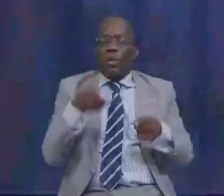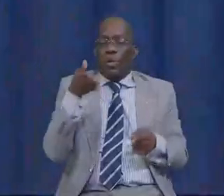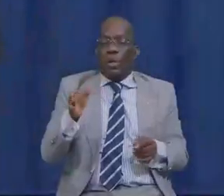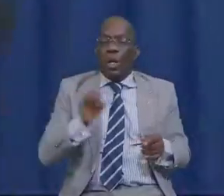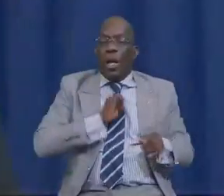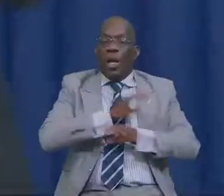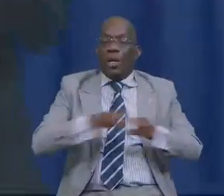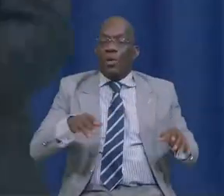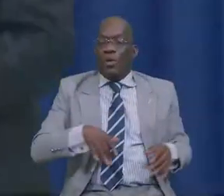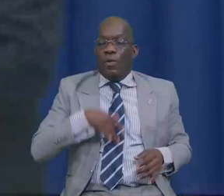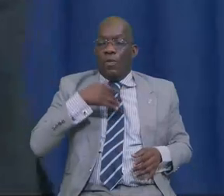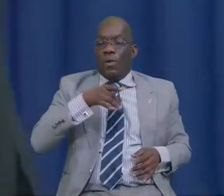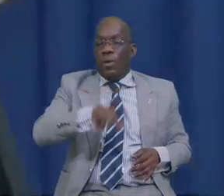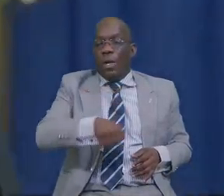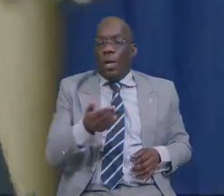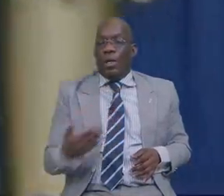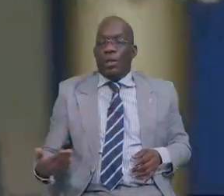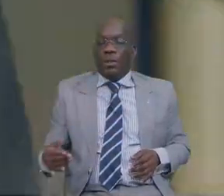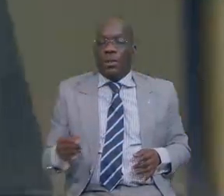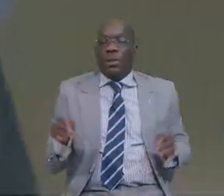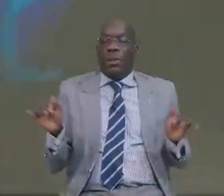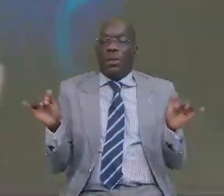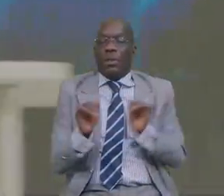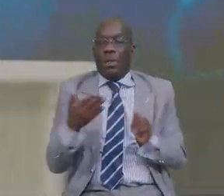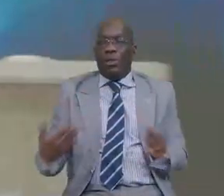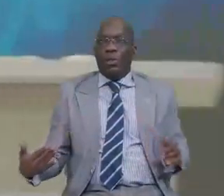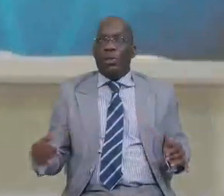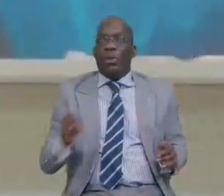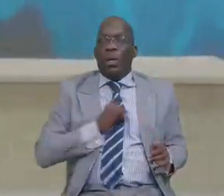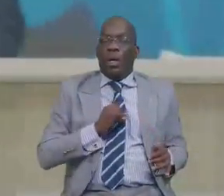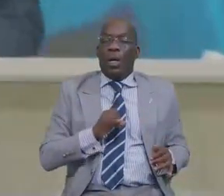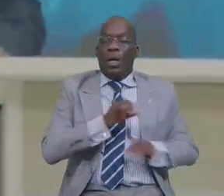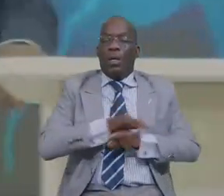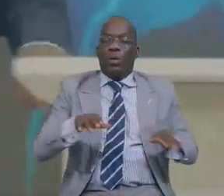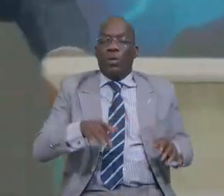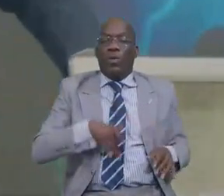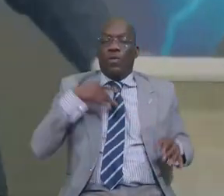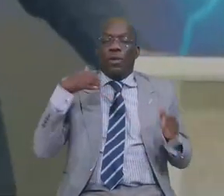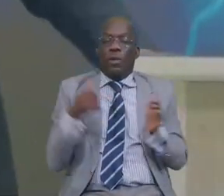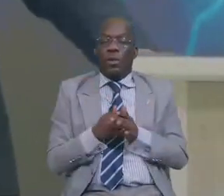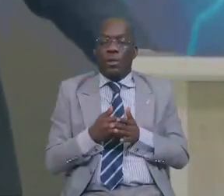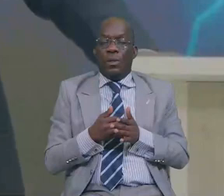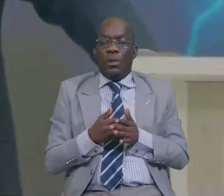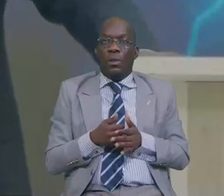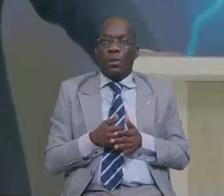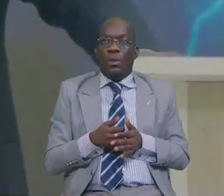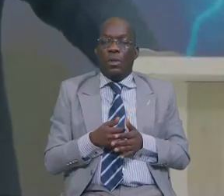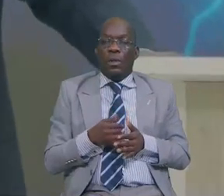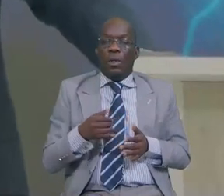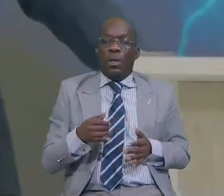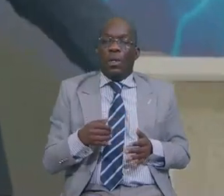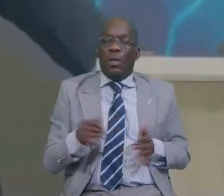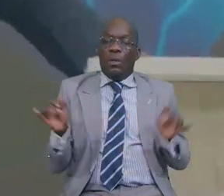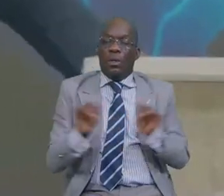l'oxygène qui entre dedans. Je ne sens rien, la même chose. Je ne sens pas ce Christ, mais je sais que Christ